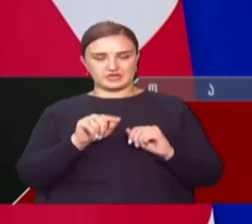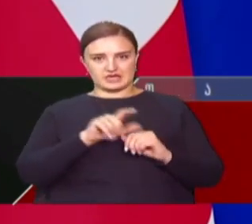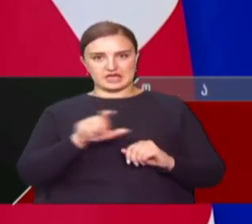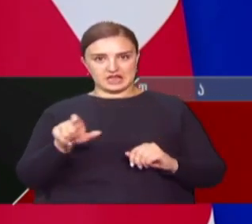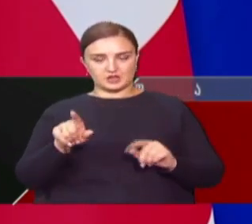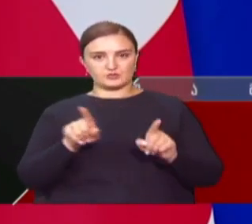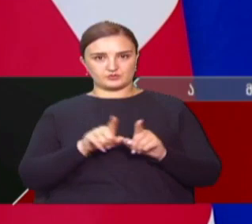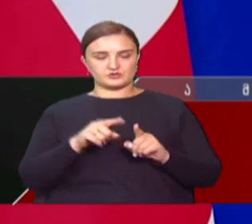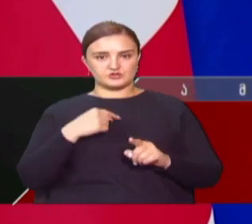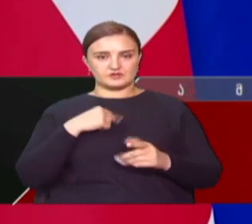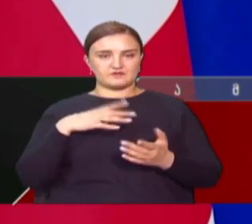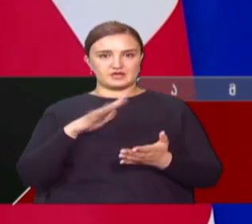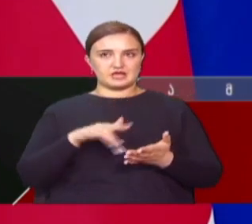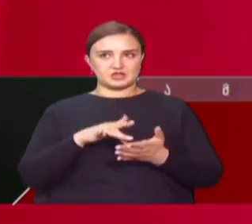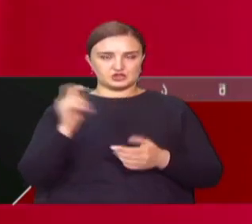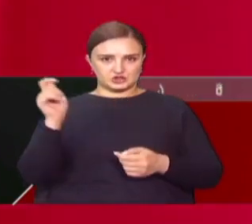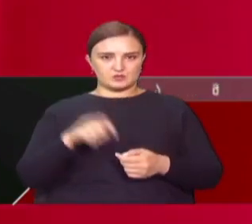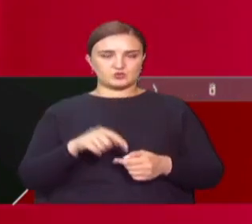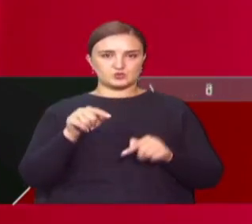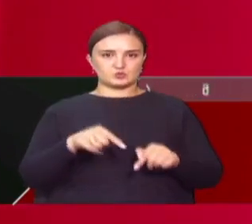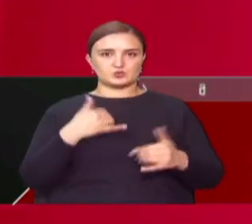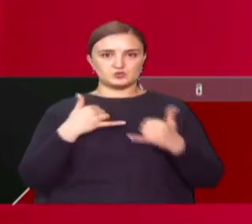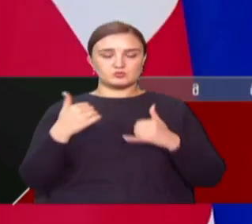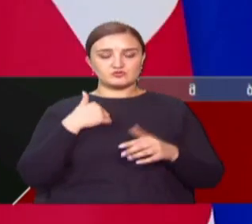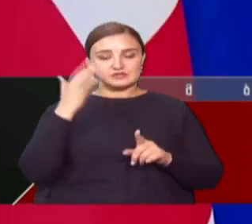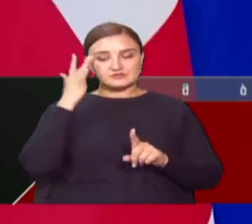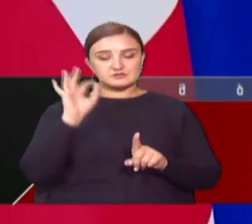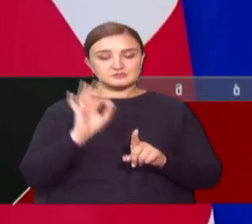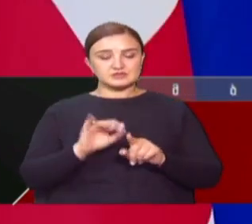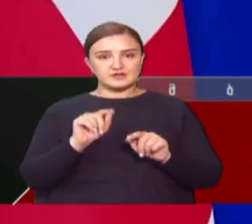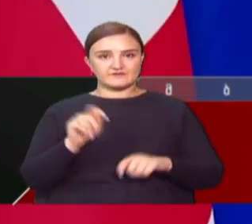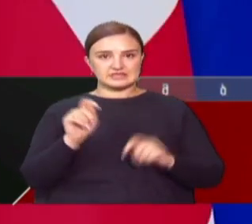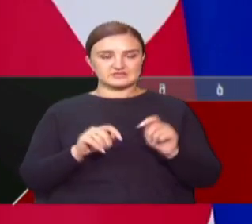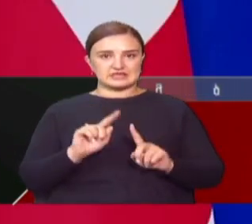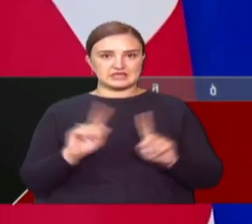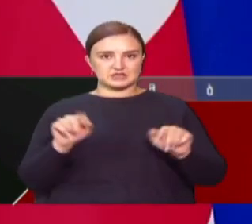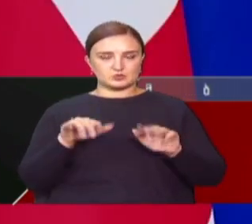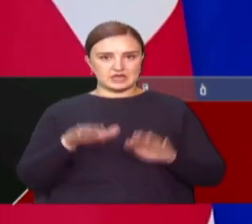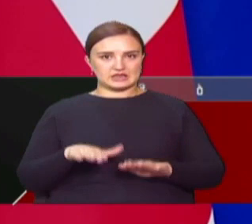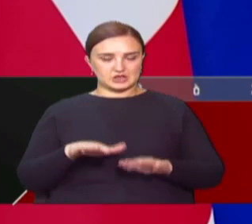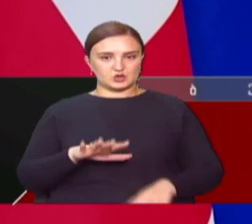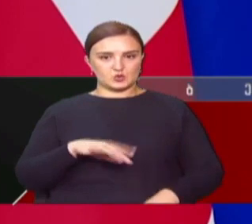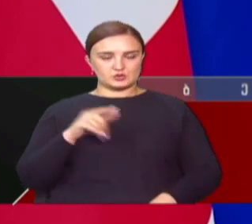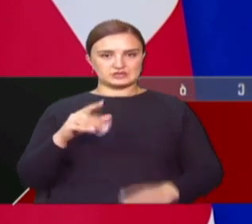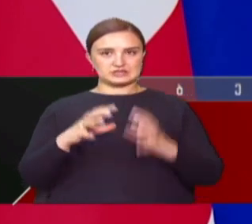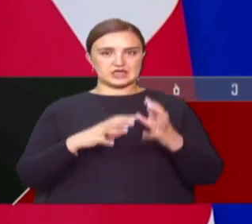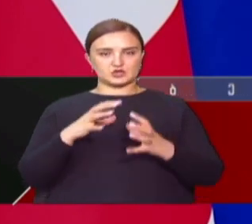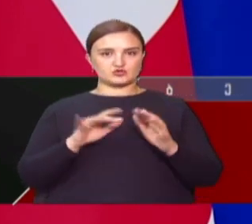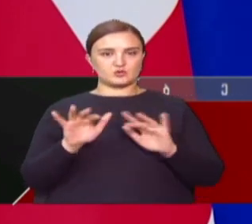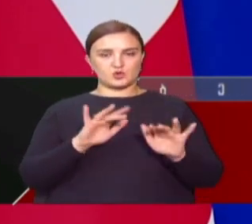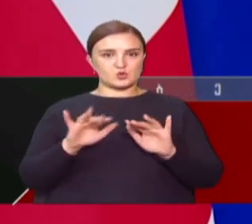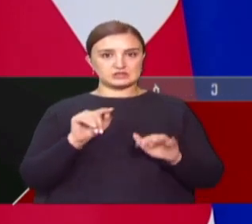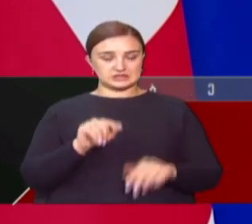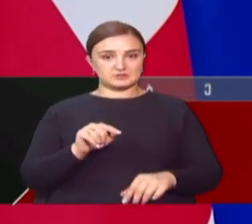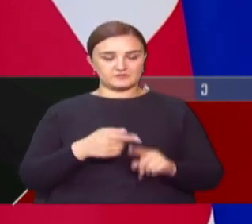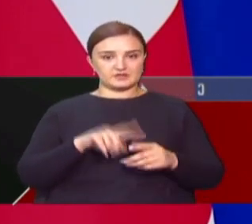მოსახლეობას, ასევე ჩვენ ქვეყანაში ჩამოსულ სტუმრებს. Ჩვენი მიზანი არის, რომ ამ ფესტივალმა განსაკუთრებული ადგილი დაიკავოს საერთაშორისო ღონისძიებების